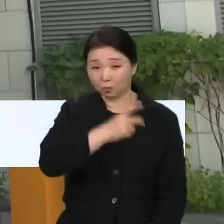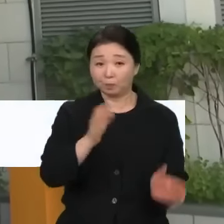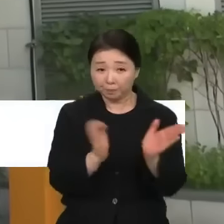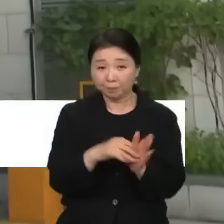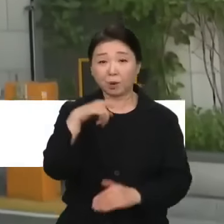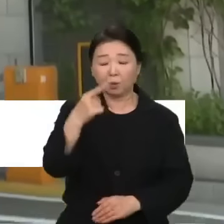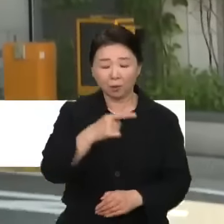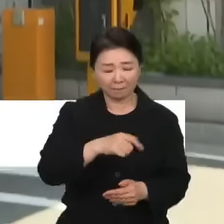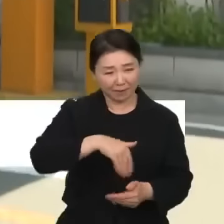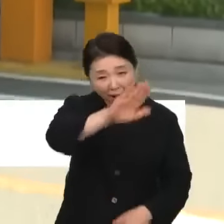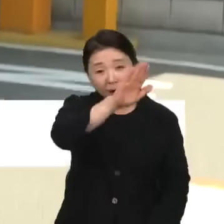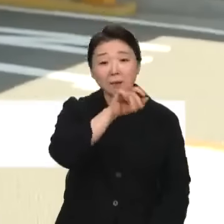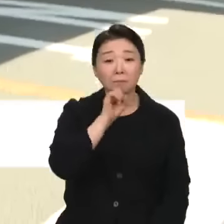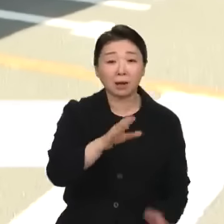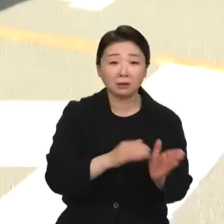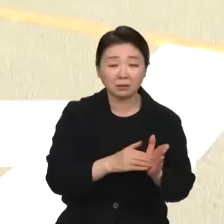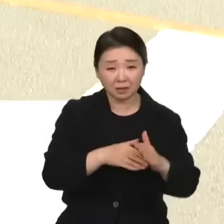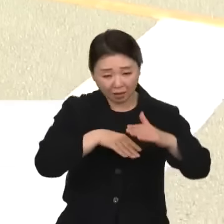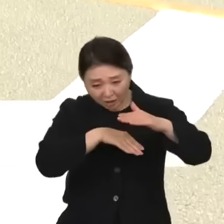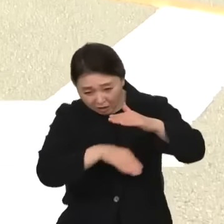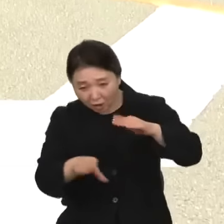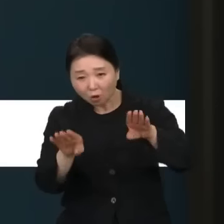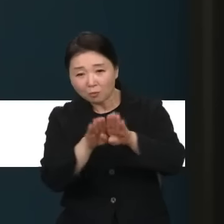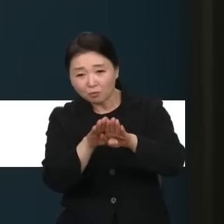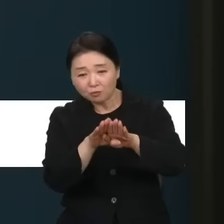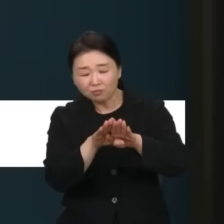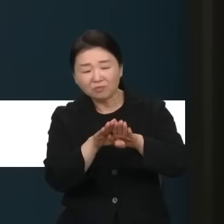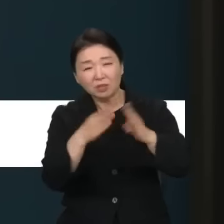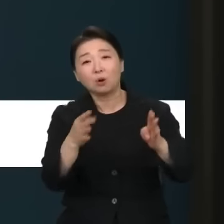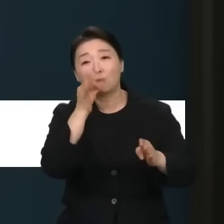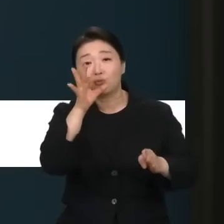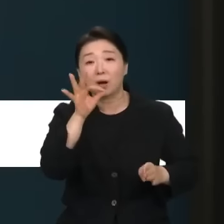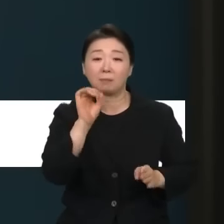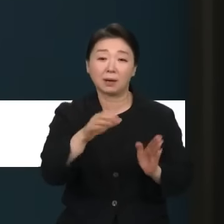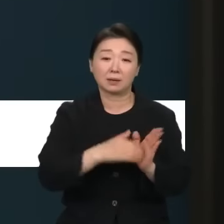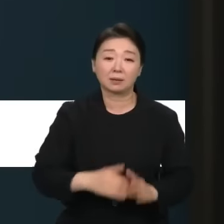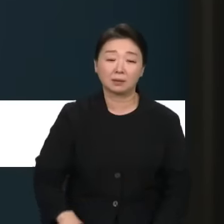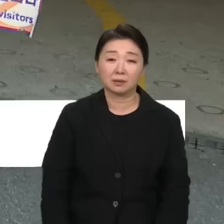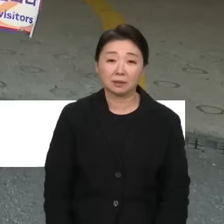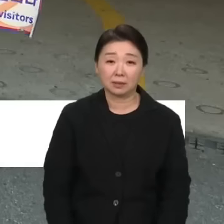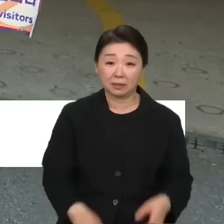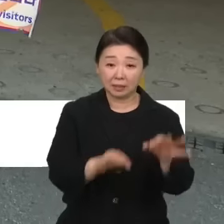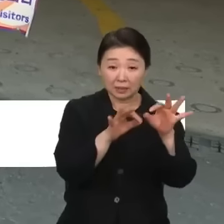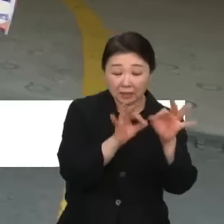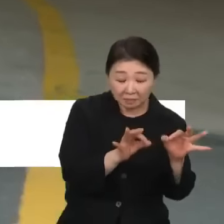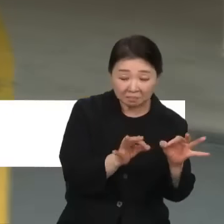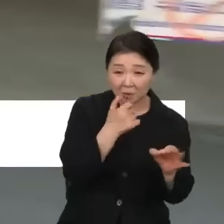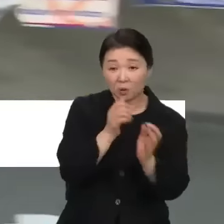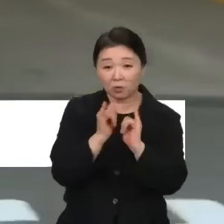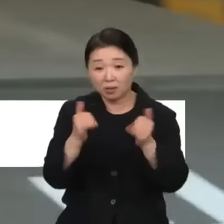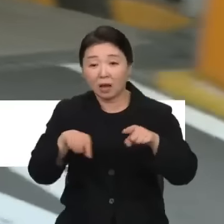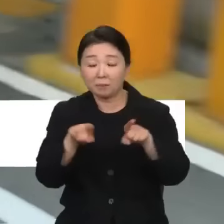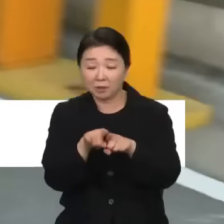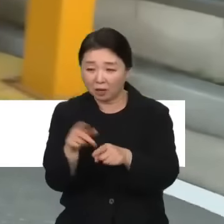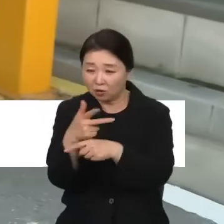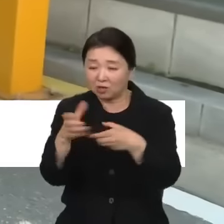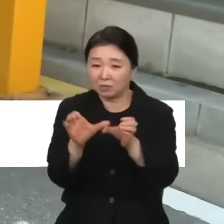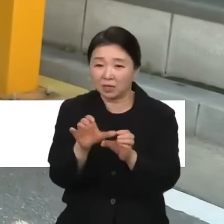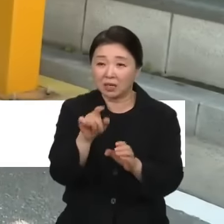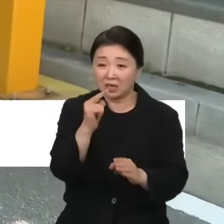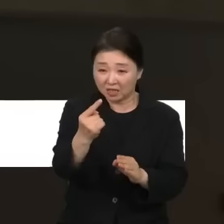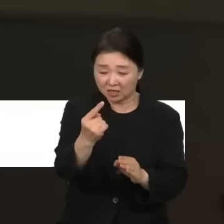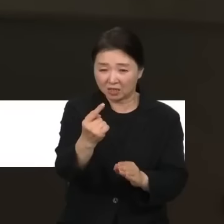끝났으니 나가라고 했고 지하로 가는 문은 열어줄 수 없다고 했습니다. 김 씨와 김 씨의 변호인은 취재진이 있는